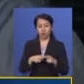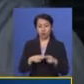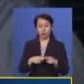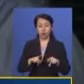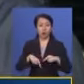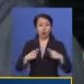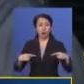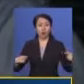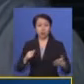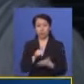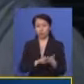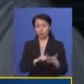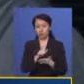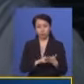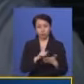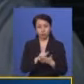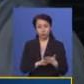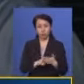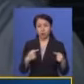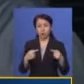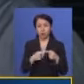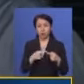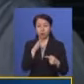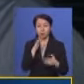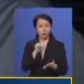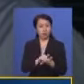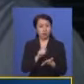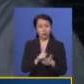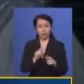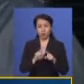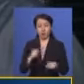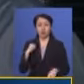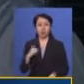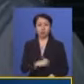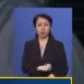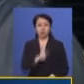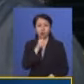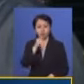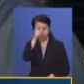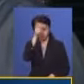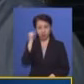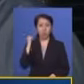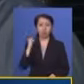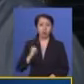причины. Материалы не вовремя, не рассматривают. Неделями ждем, месяцами ждали.